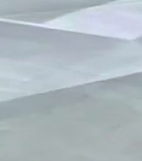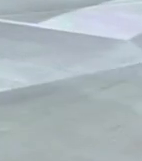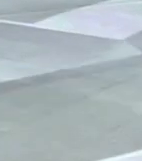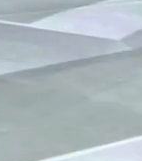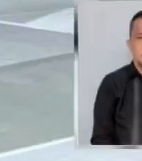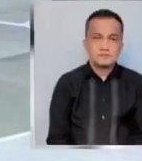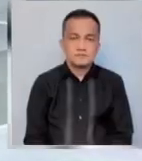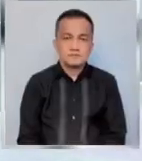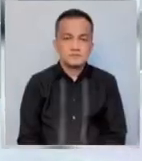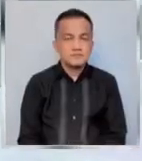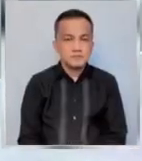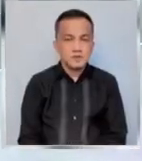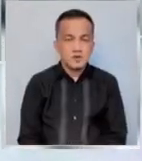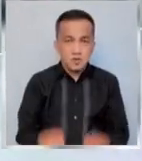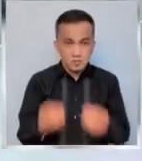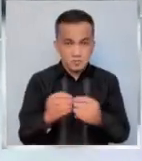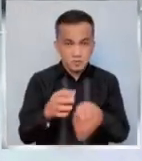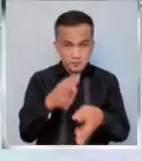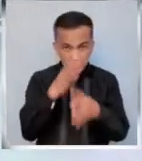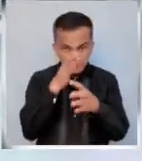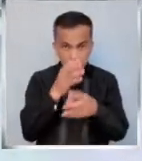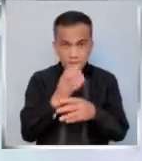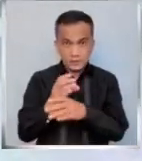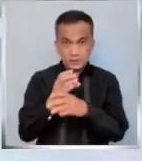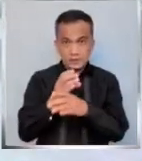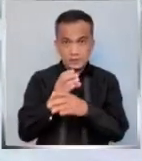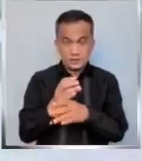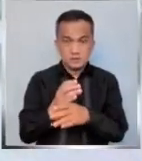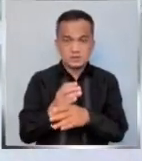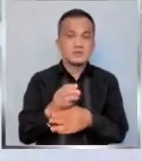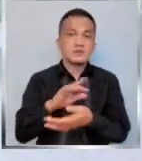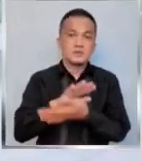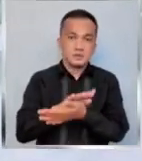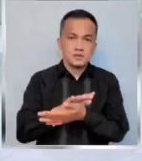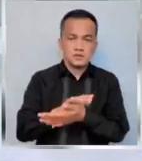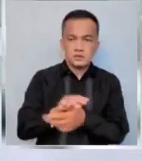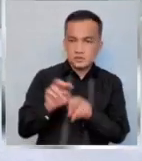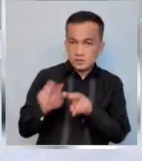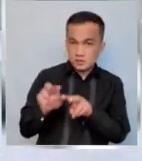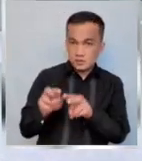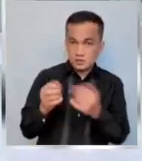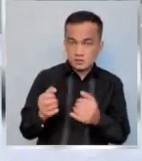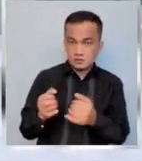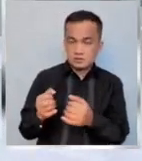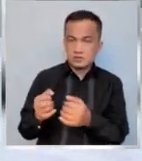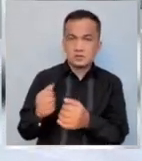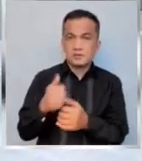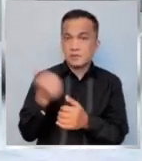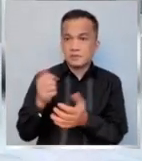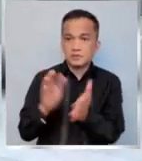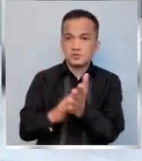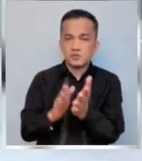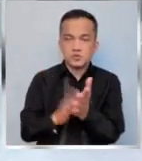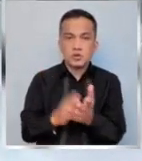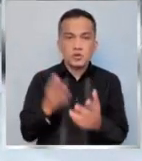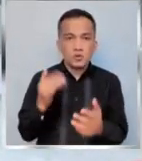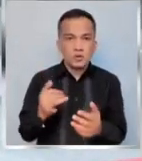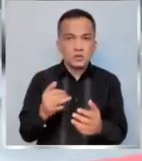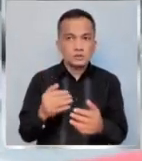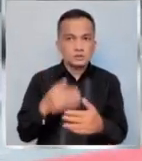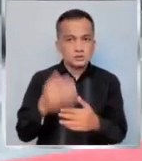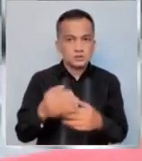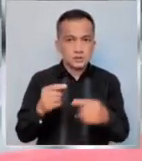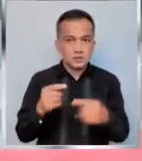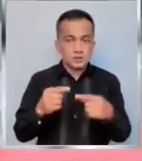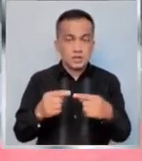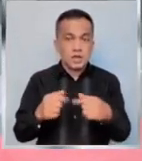Mas mahigpit na pag-iingat kontra COVID-19 ang tinututukan ngayon ng ilang paaralan. Kasunod po ito ng anunsyo ng Department of